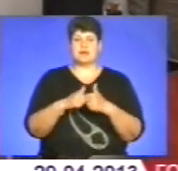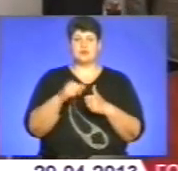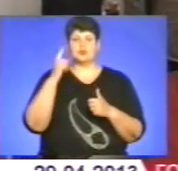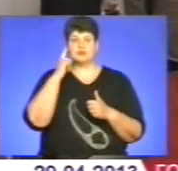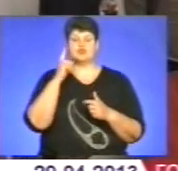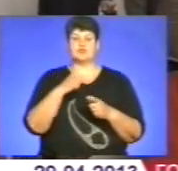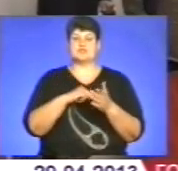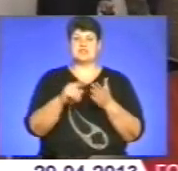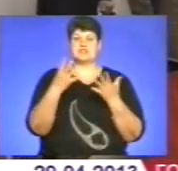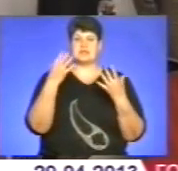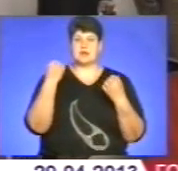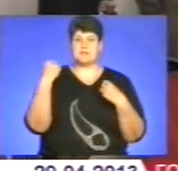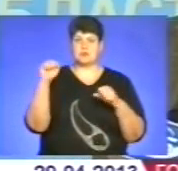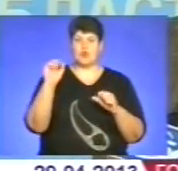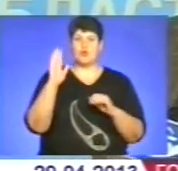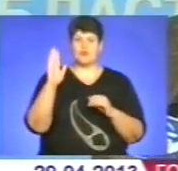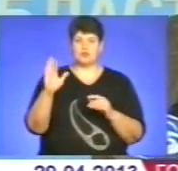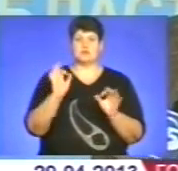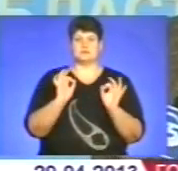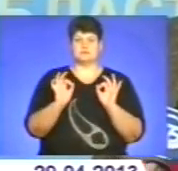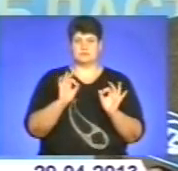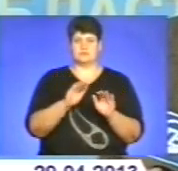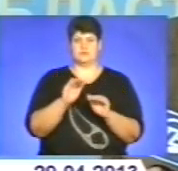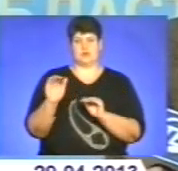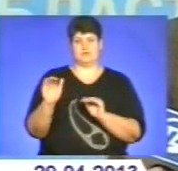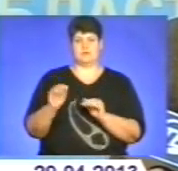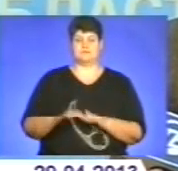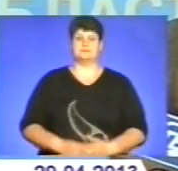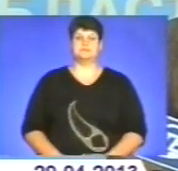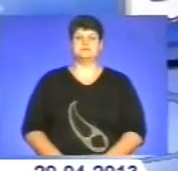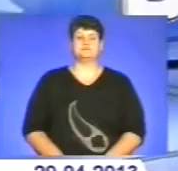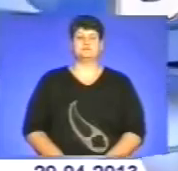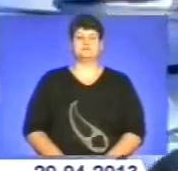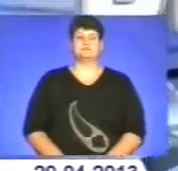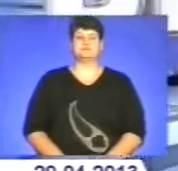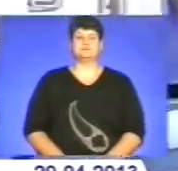Дня Перемоги відбудеться на належному рівні.